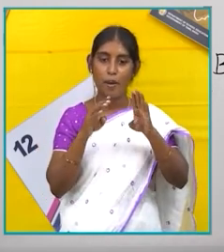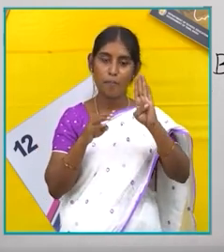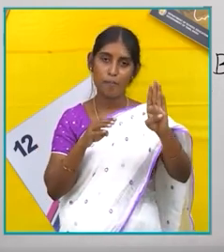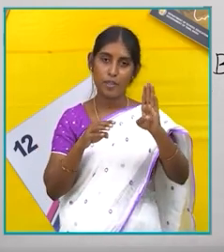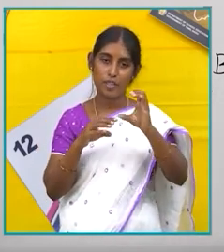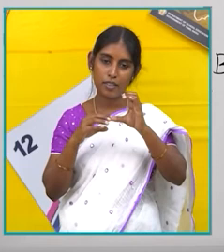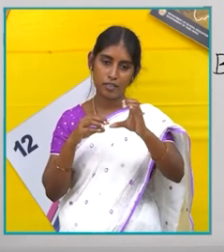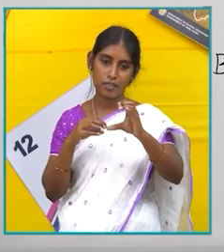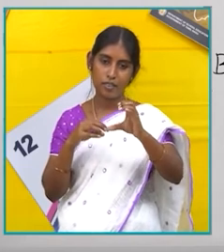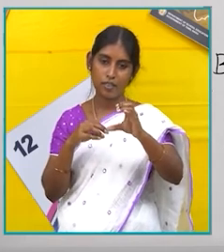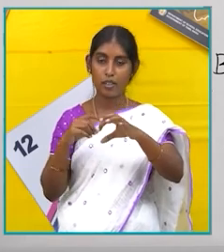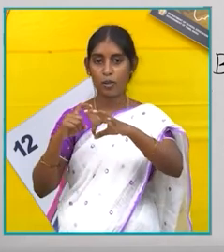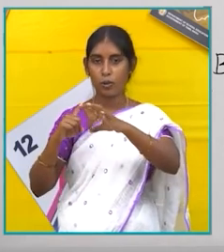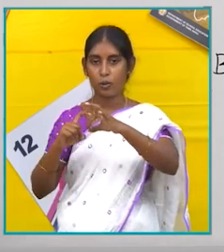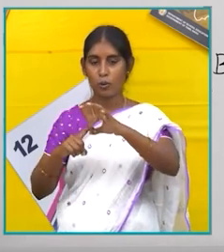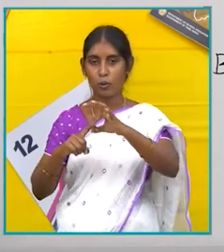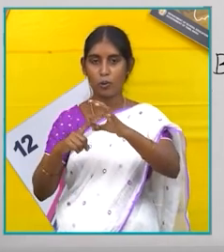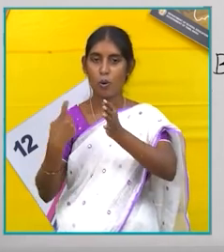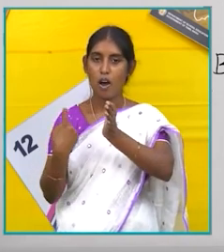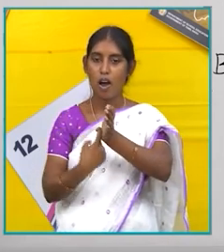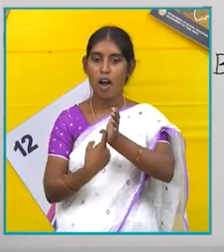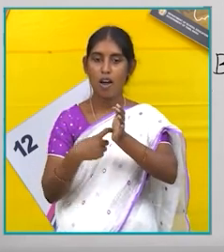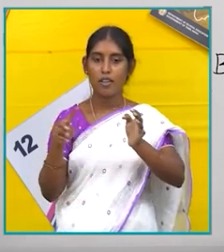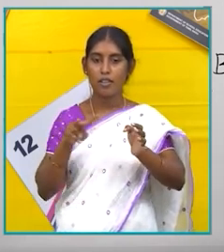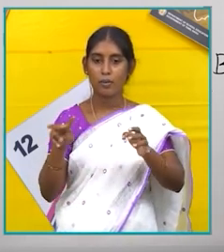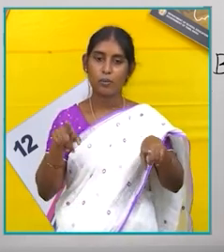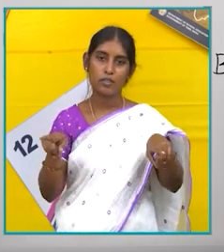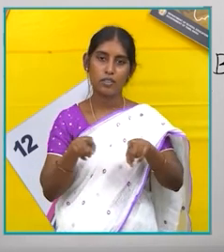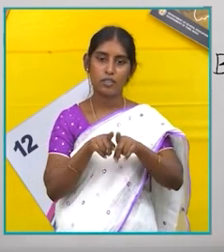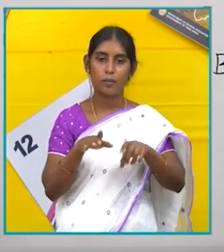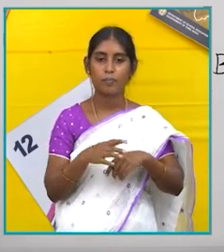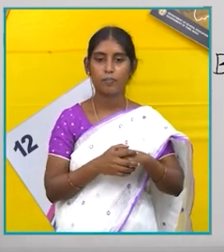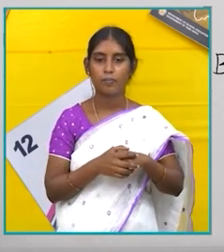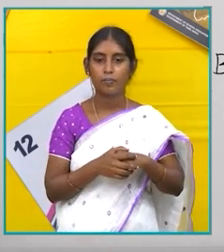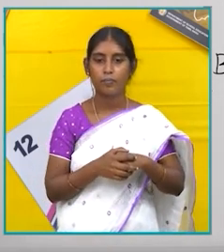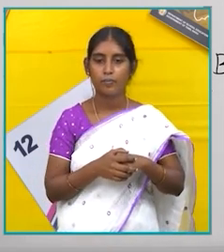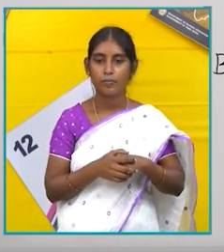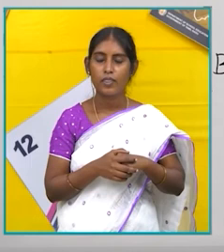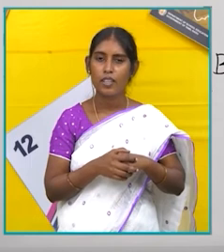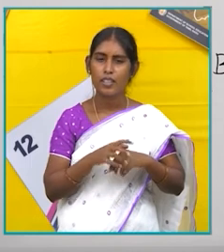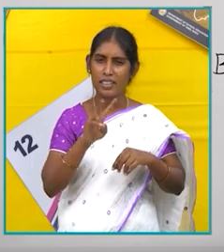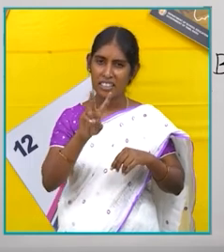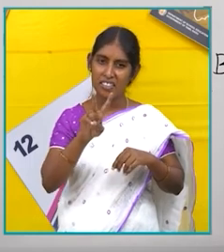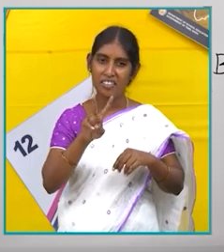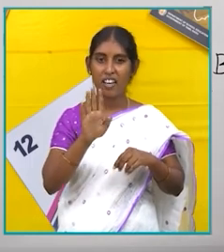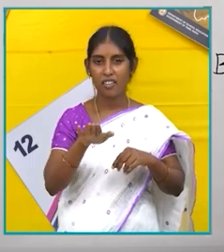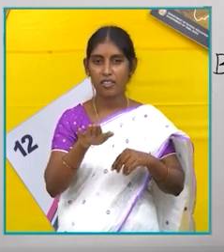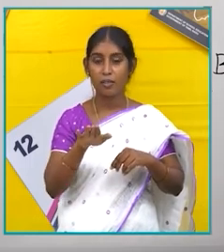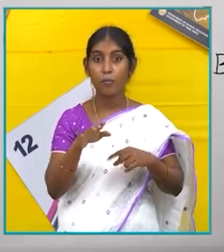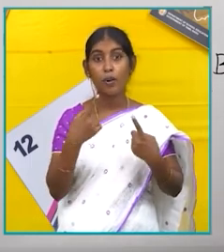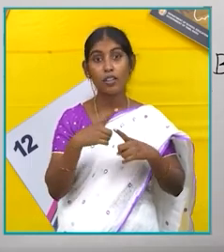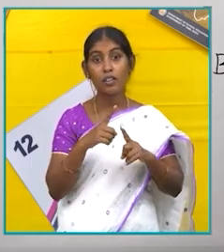சமம் QR அப்படிங்கற பக்கத்துக்கு சமம் இப்போ இதல பாருங்க இதல வந்து ரெண்டே ரெண்டு தான் நமக்கு